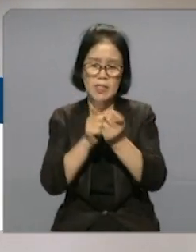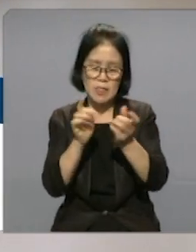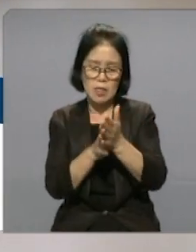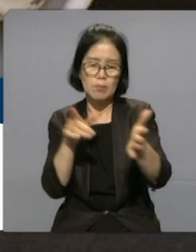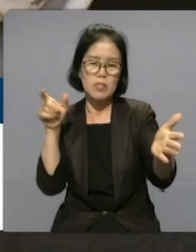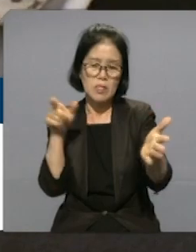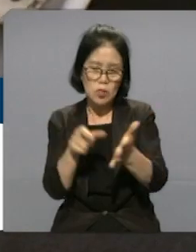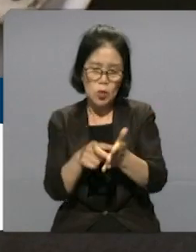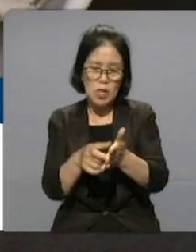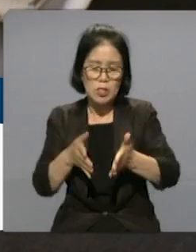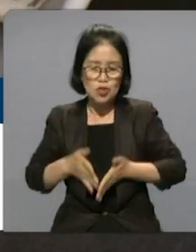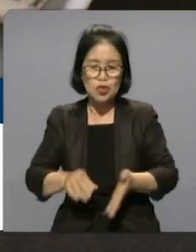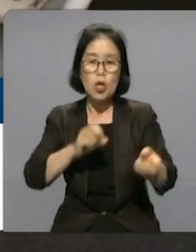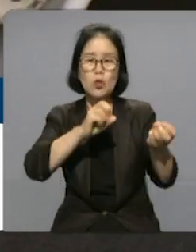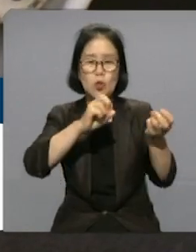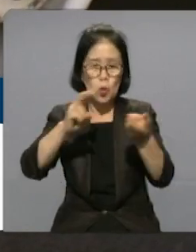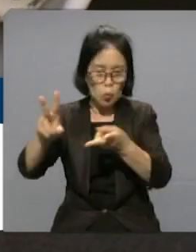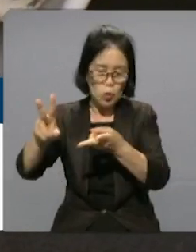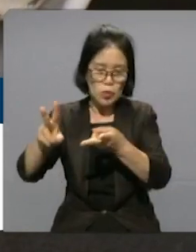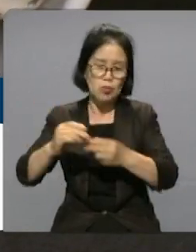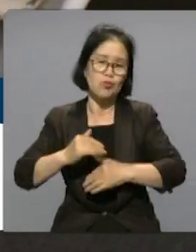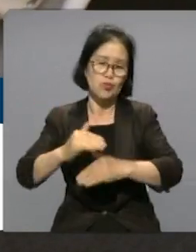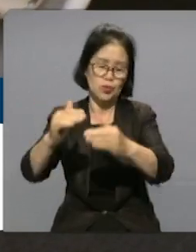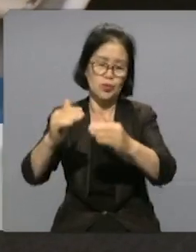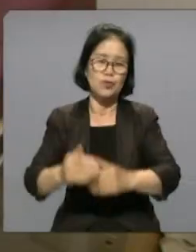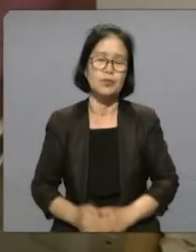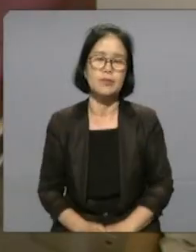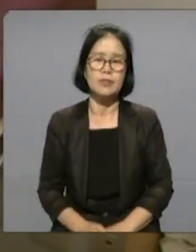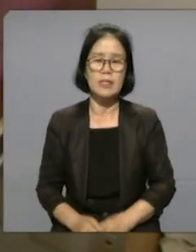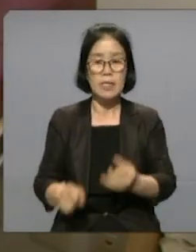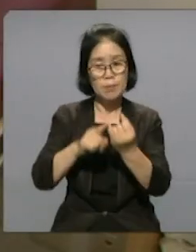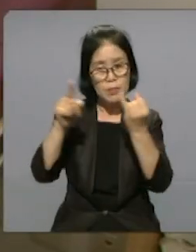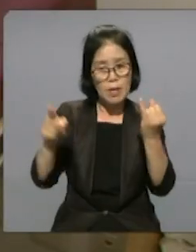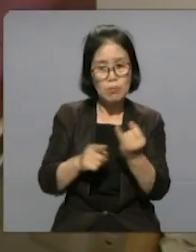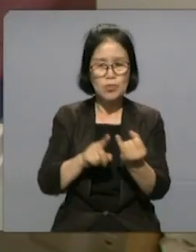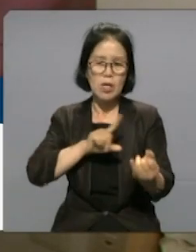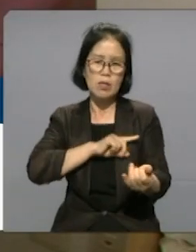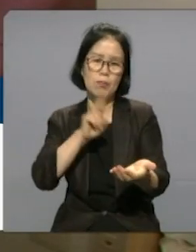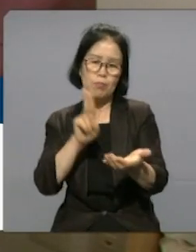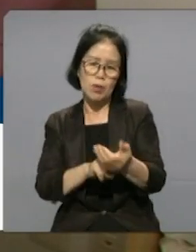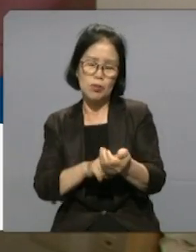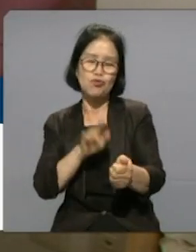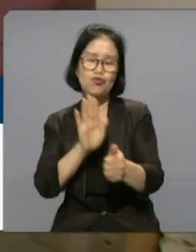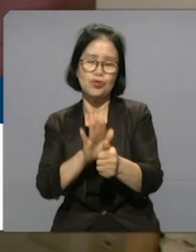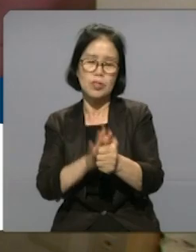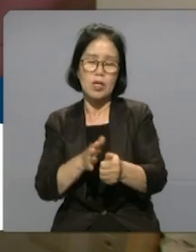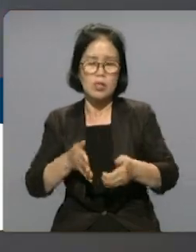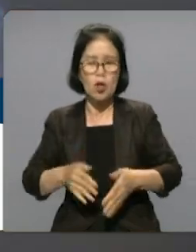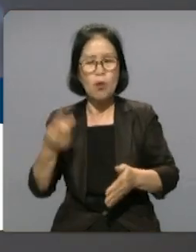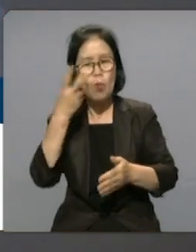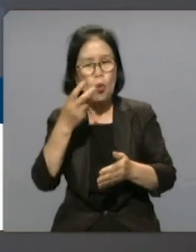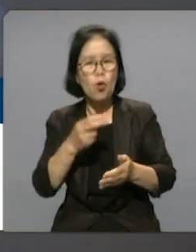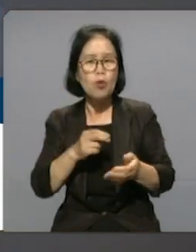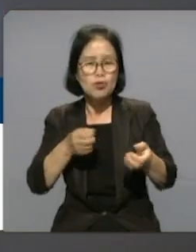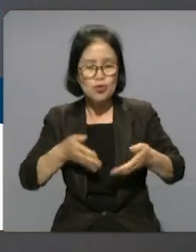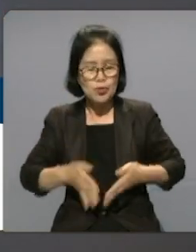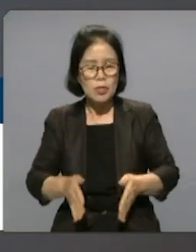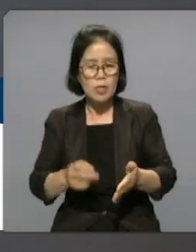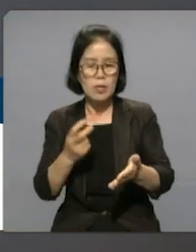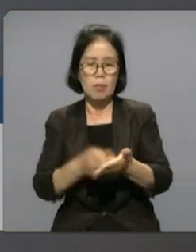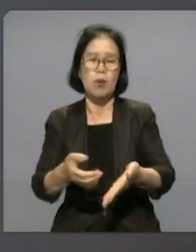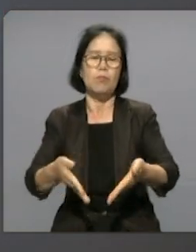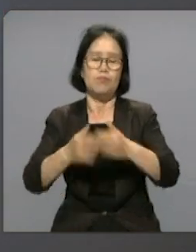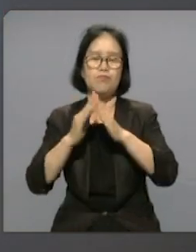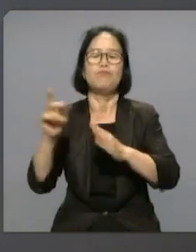등록하는 출생통보제를 추진하기로 했습니다. 임산부의 익명출산을 지원하는 보호출산제 입법에도 속도를